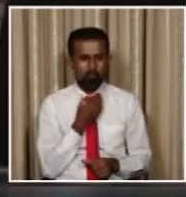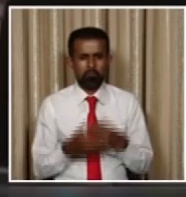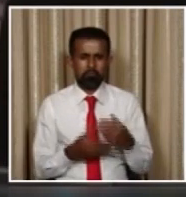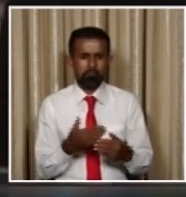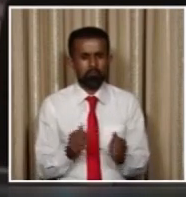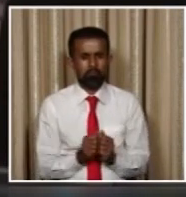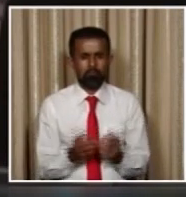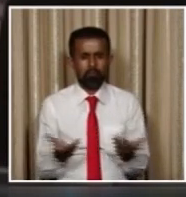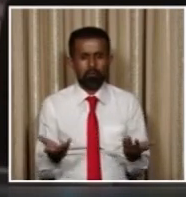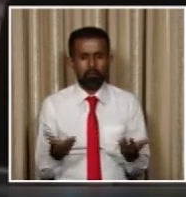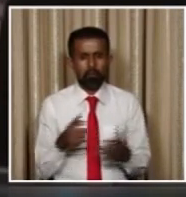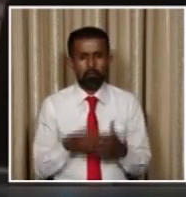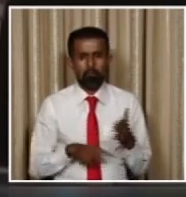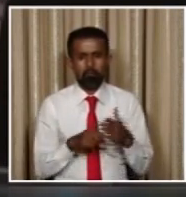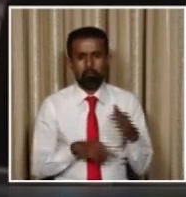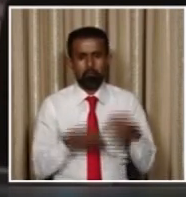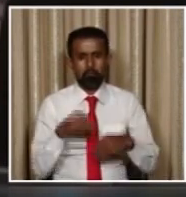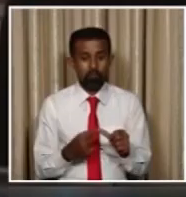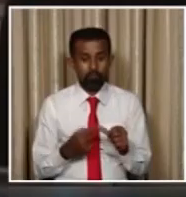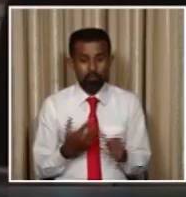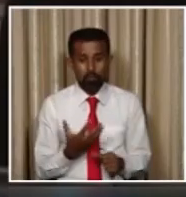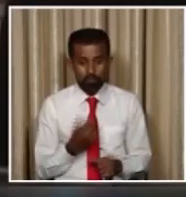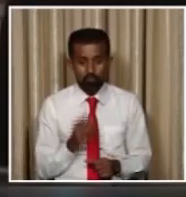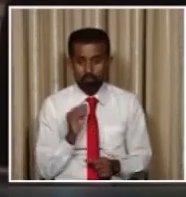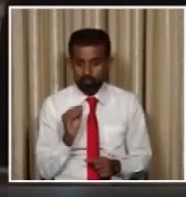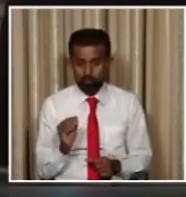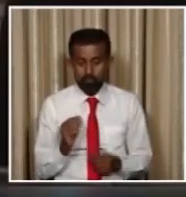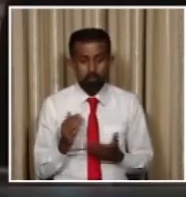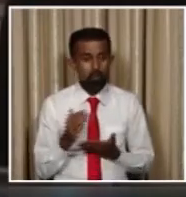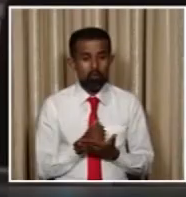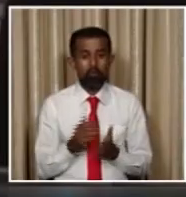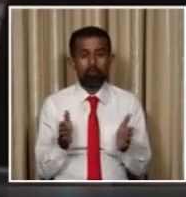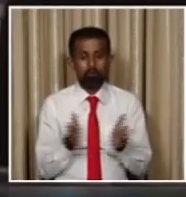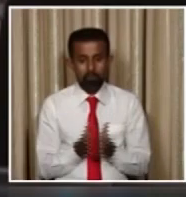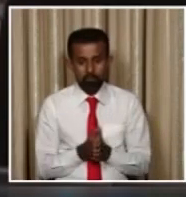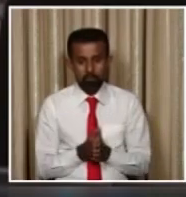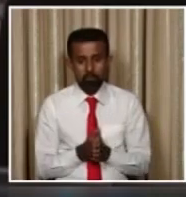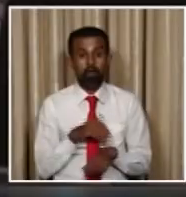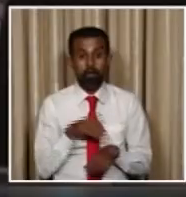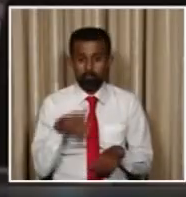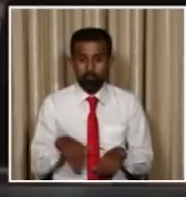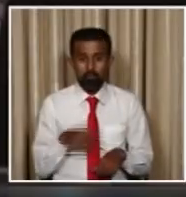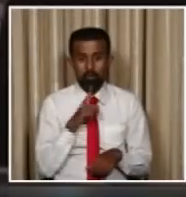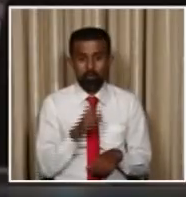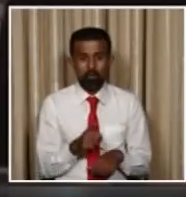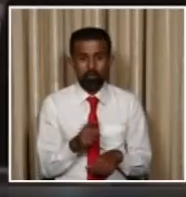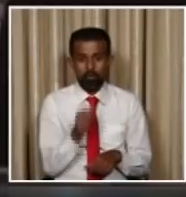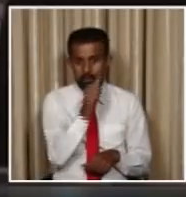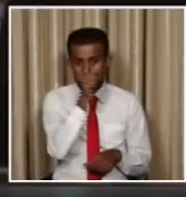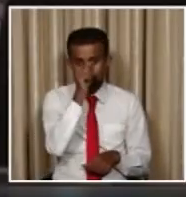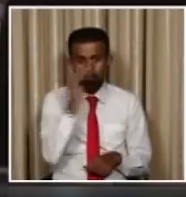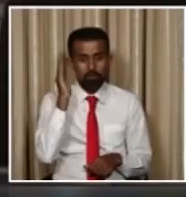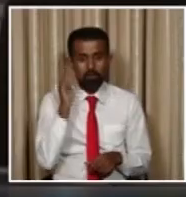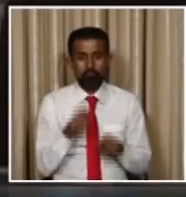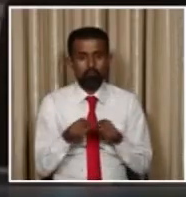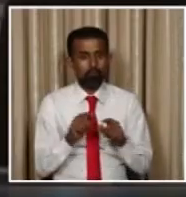නැතුව දේශපාලනයට හරව ගන්න නැතුව අපි සියලු දෙනාම එකතු වෙලා මේක බලන්න ඕනේ කාදිනල් හිමිපාණන් පමණක්